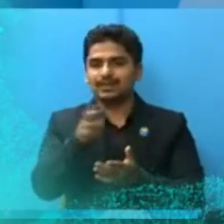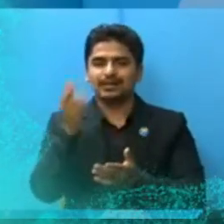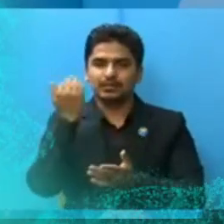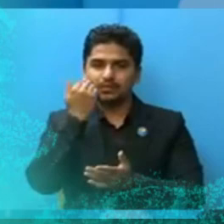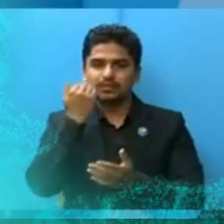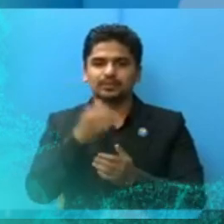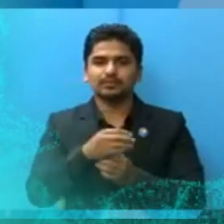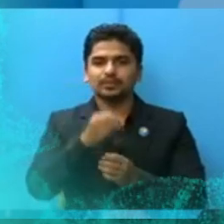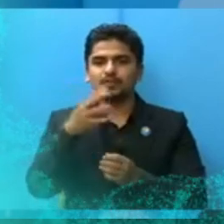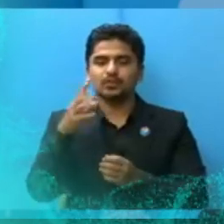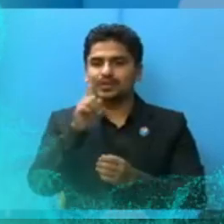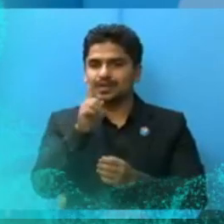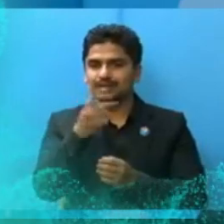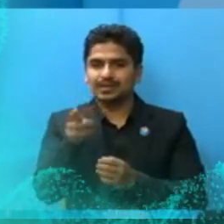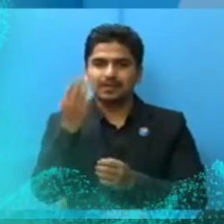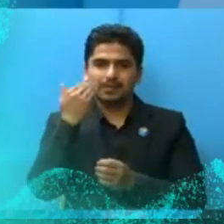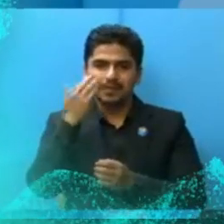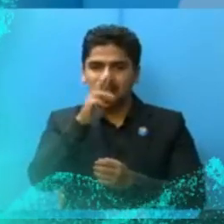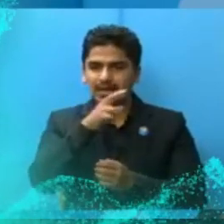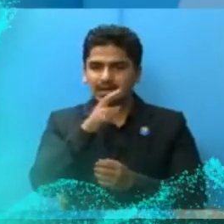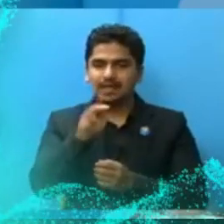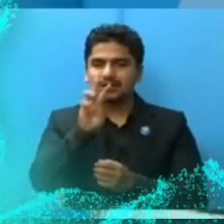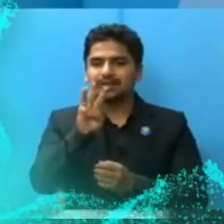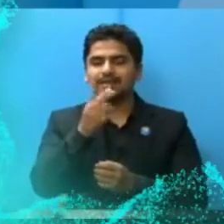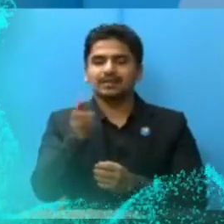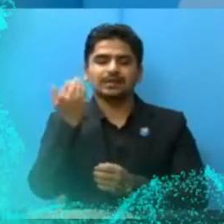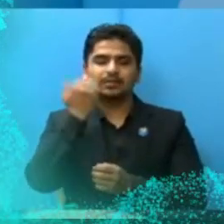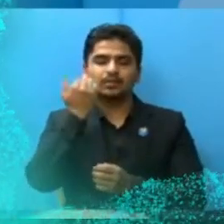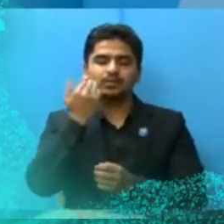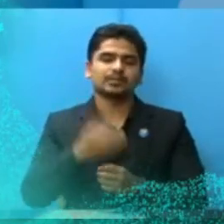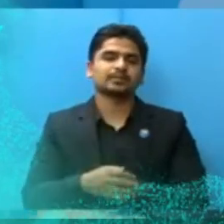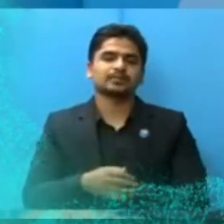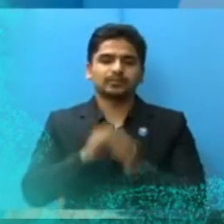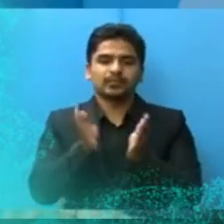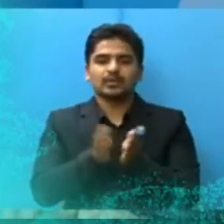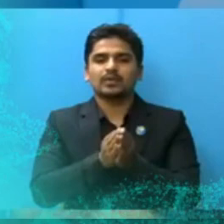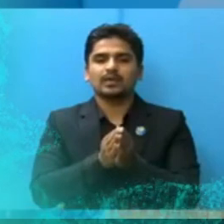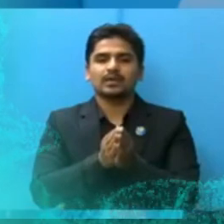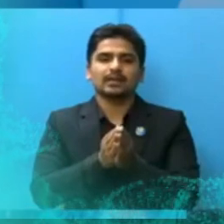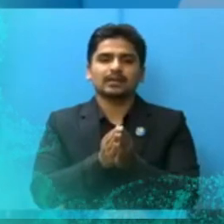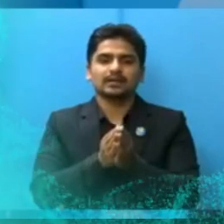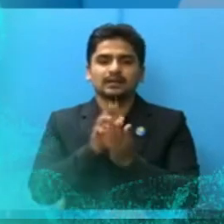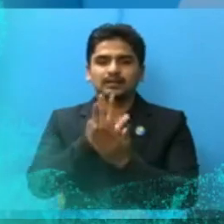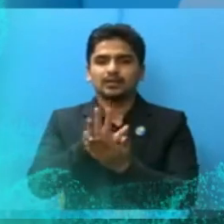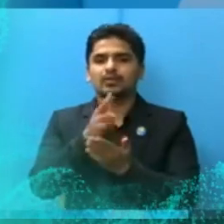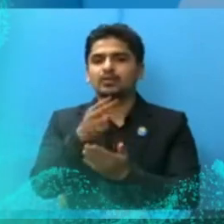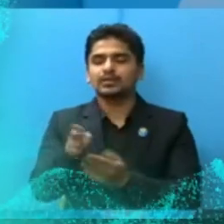पुरुष, सुर्खेतको 1 जना महिला र 3 जना पुरुष गरी जम्मा 9